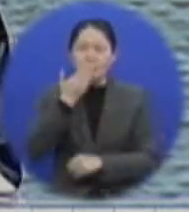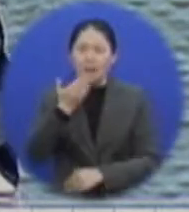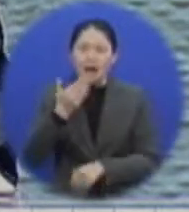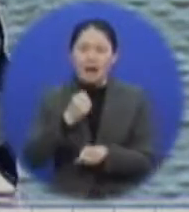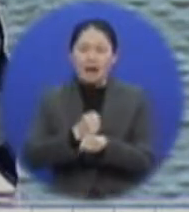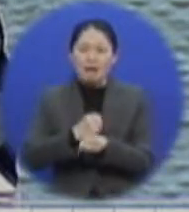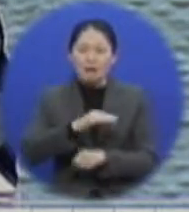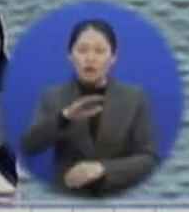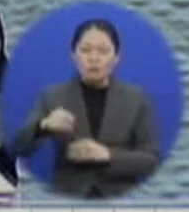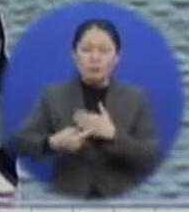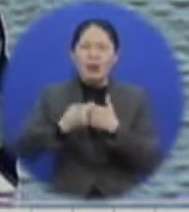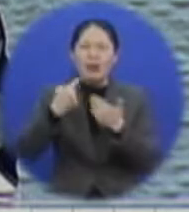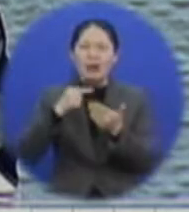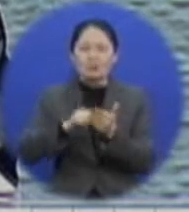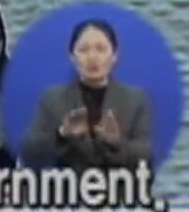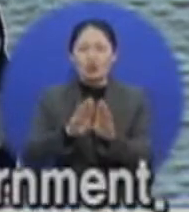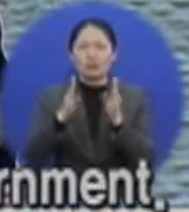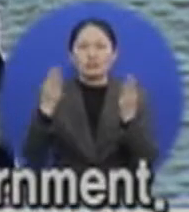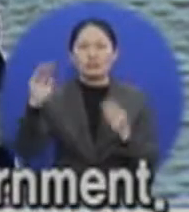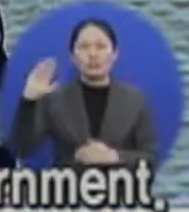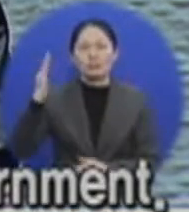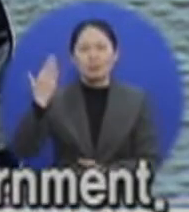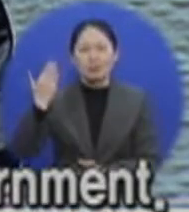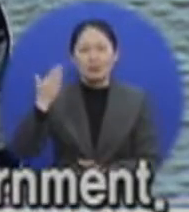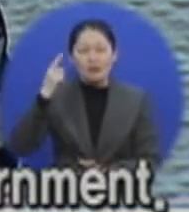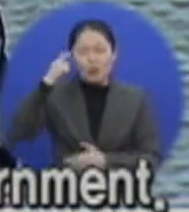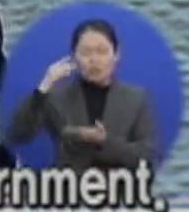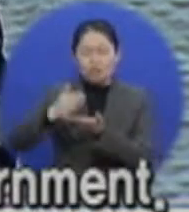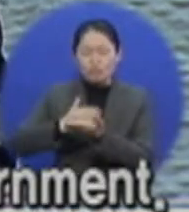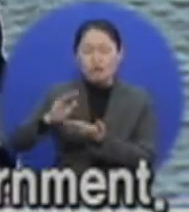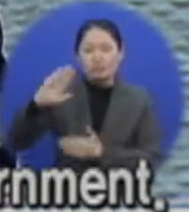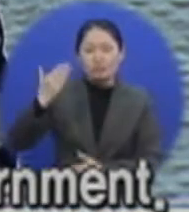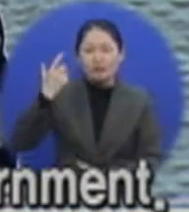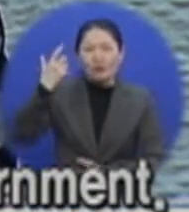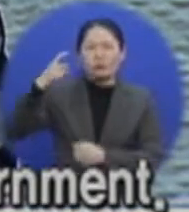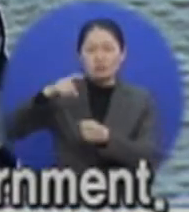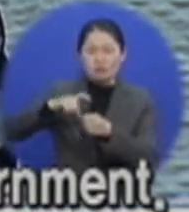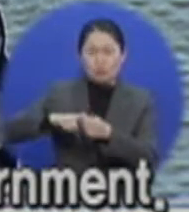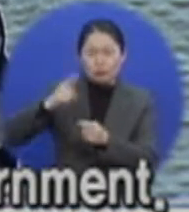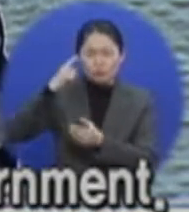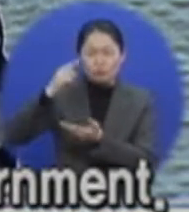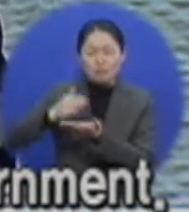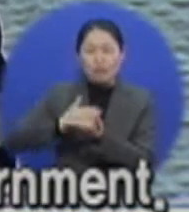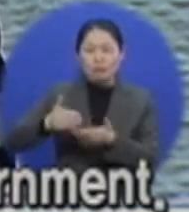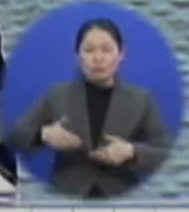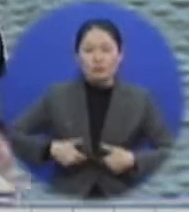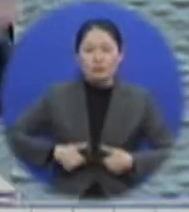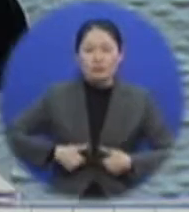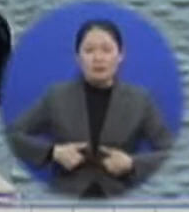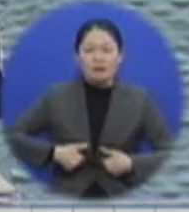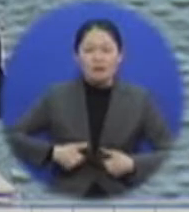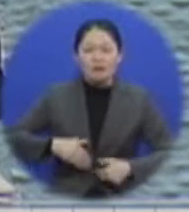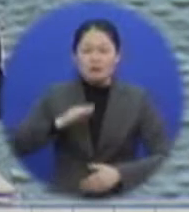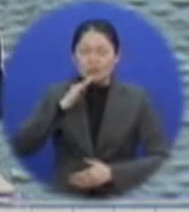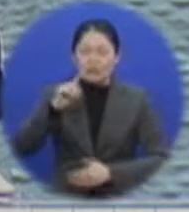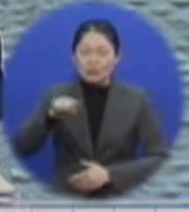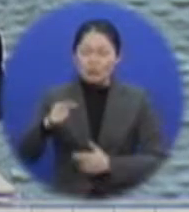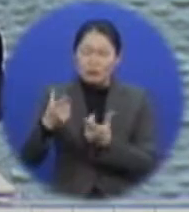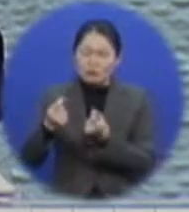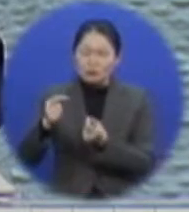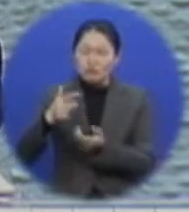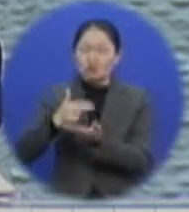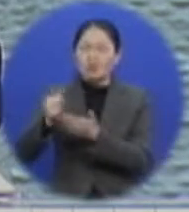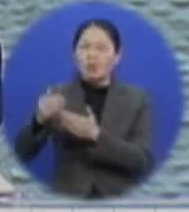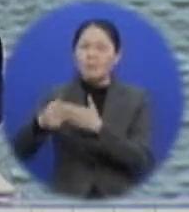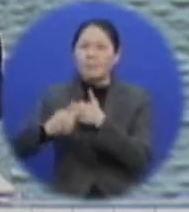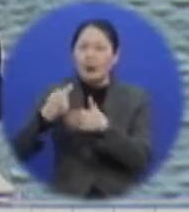마음을 열어 주셔야 됩니다 분별을 하셔야되요 영적인 분별을 하셔야 됩니다 이것이 주님의 마음인가